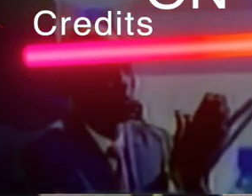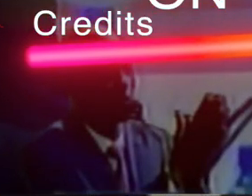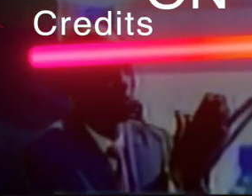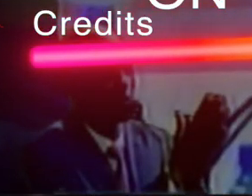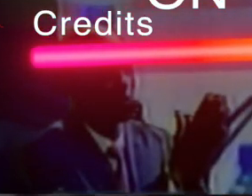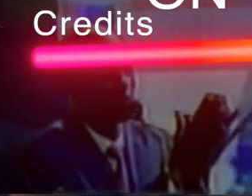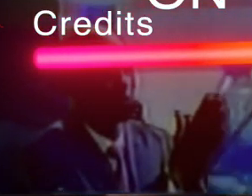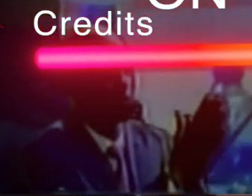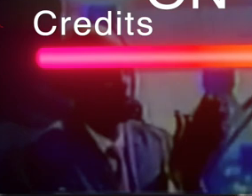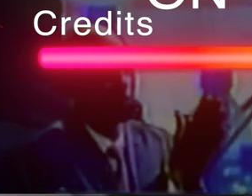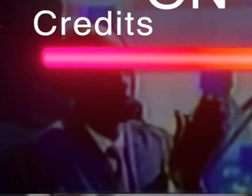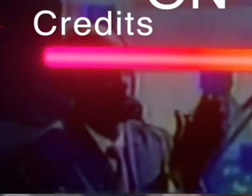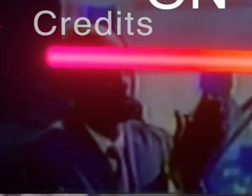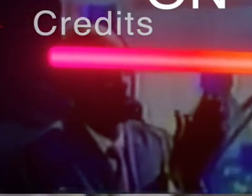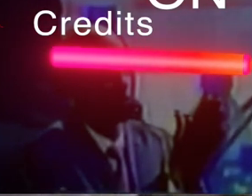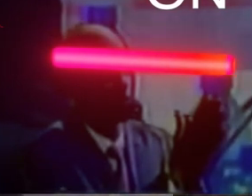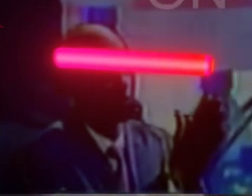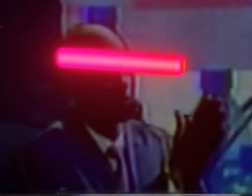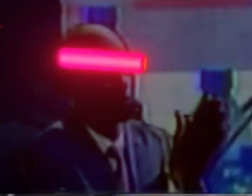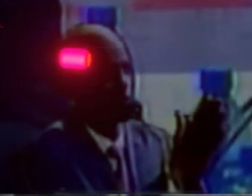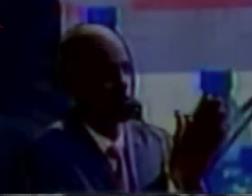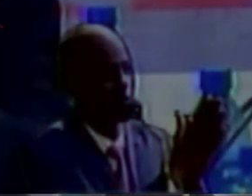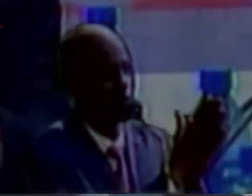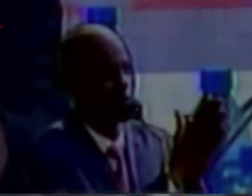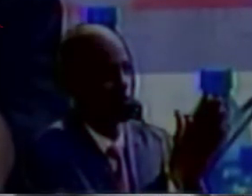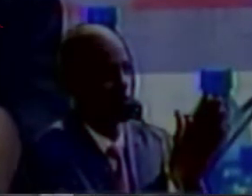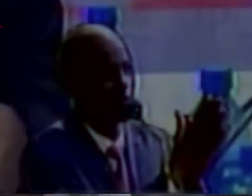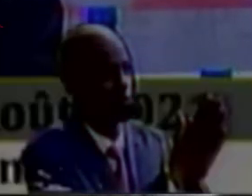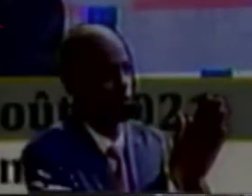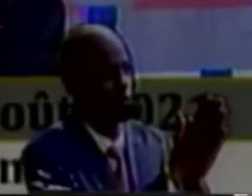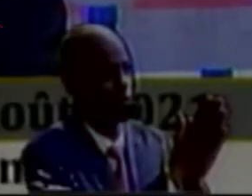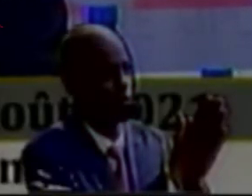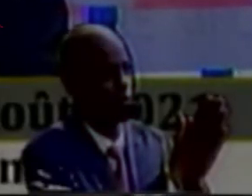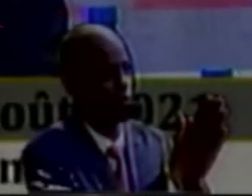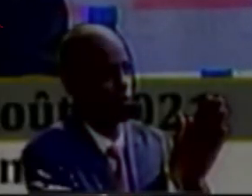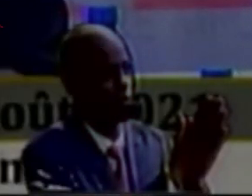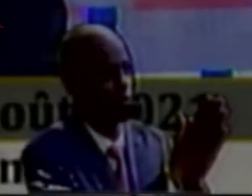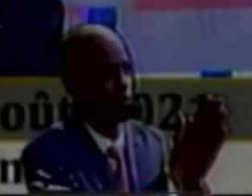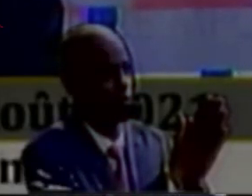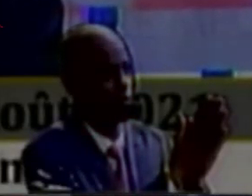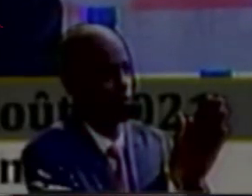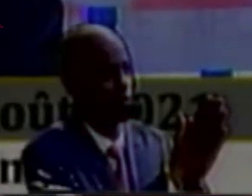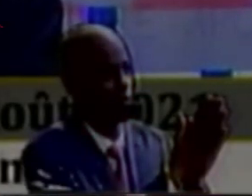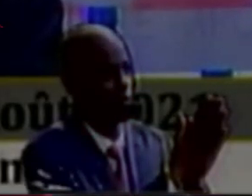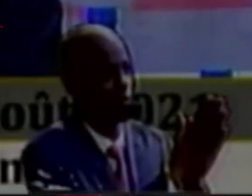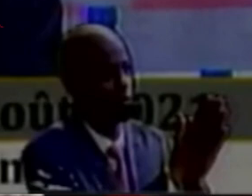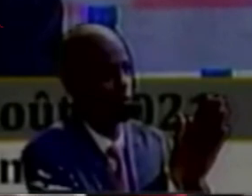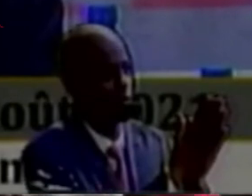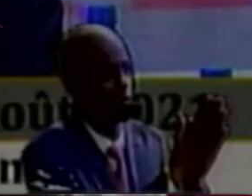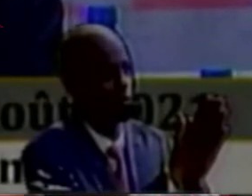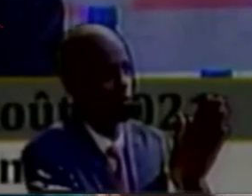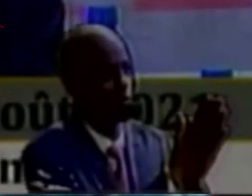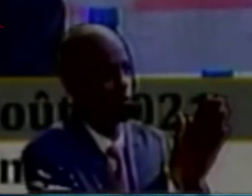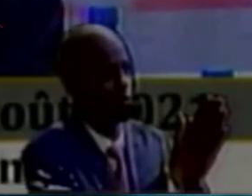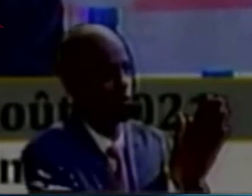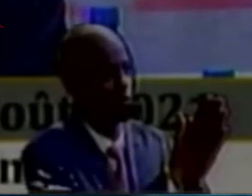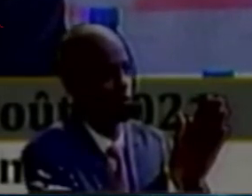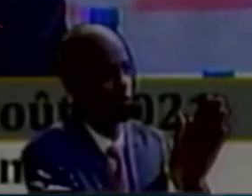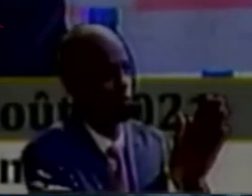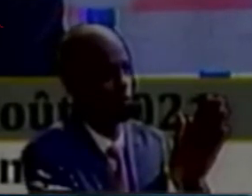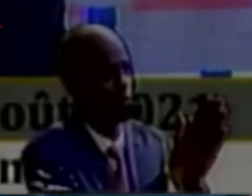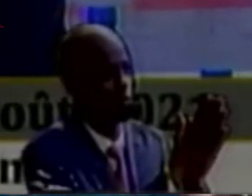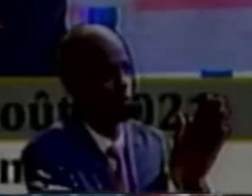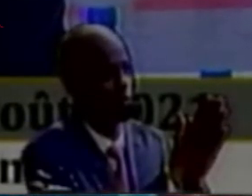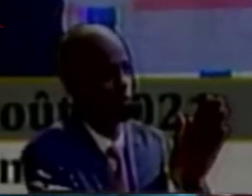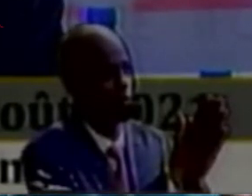été frappée par le tremblement de terre de magnitude 7.2 sur l'échelle de Richter, qui a causé des